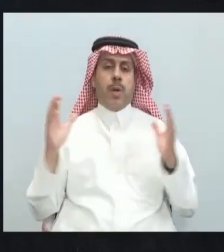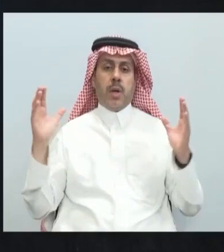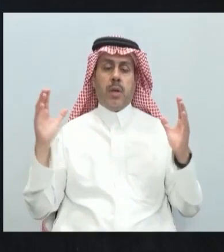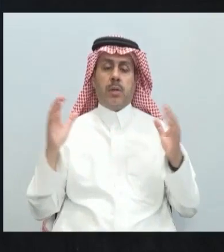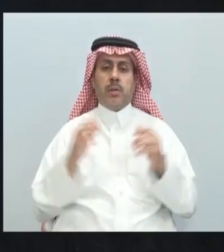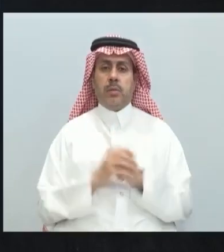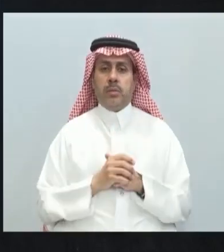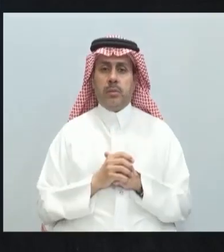تعالى وبركاته